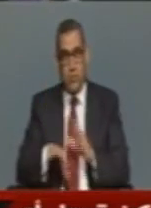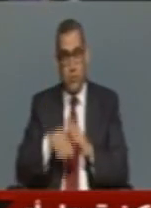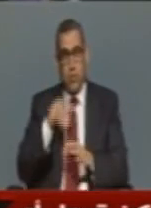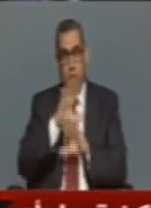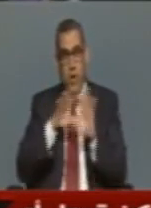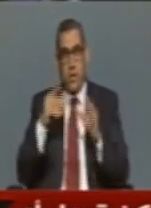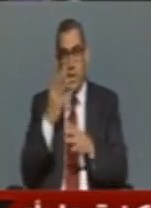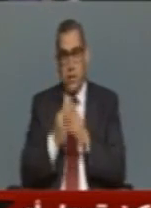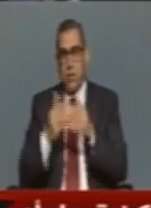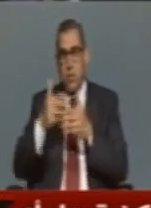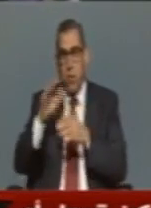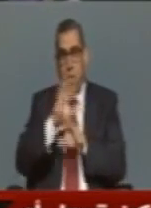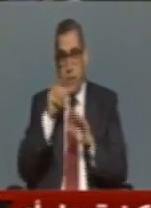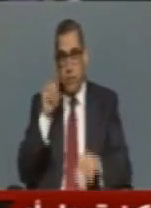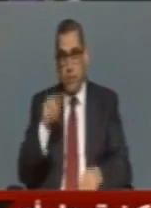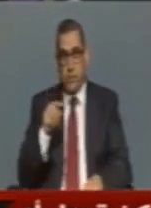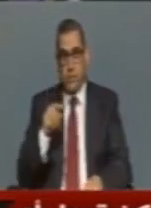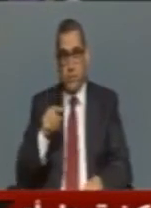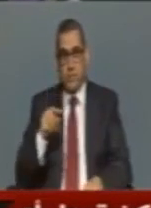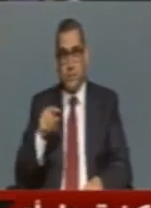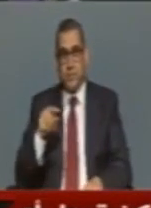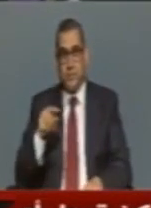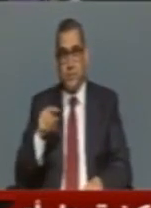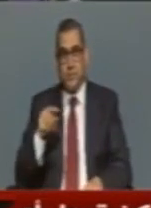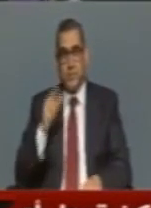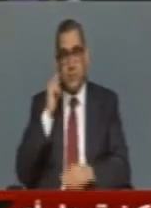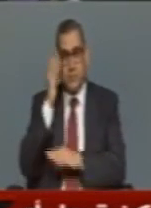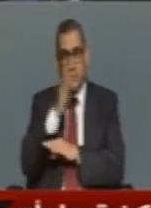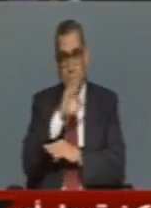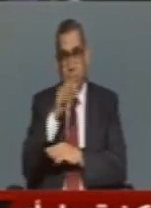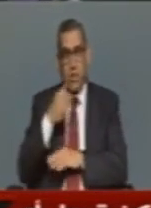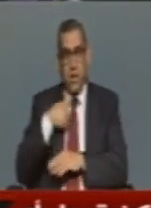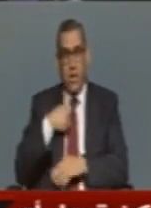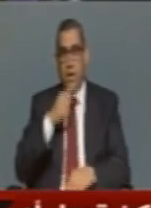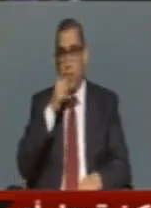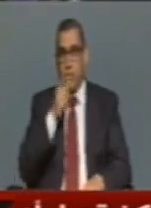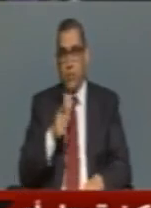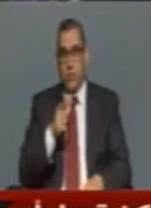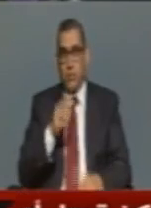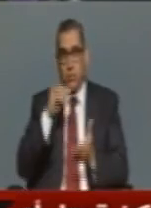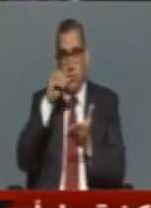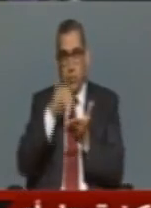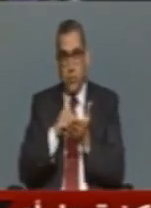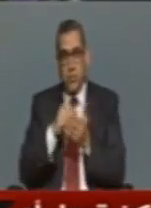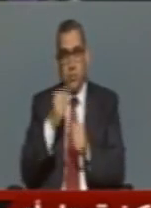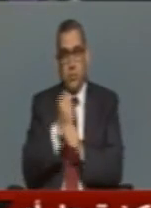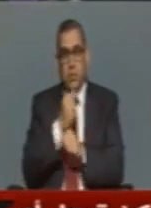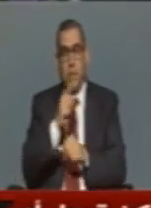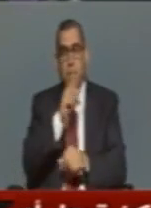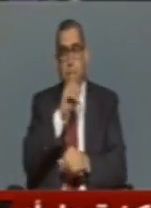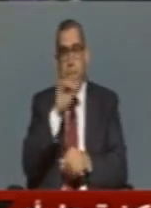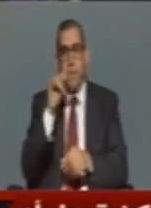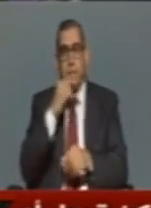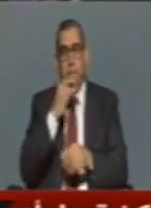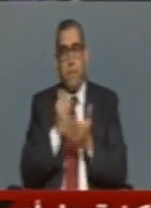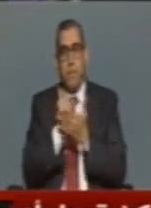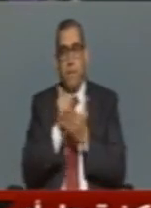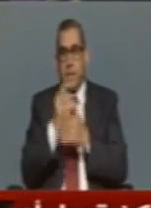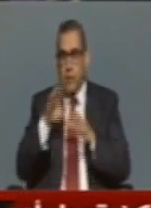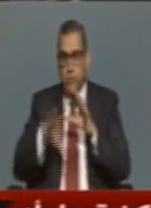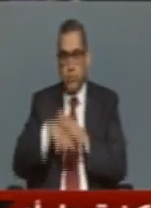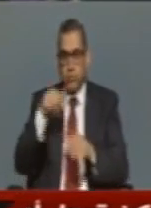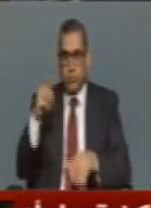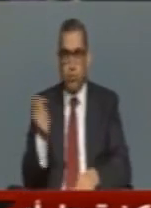والكلام اللي بيتحط في الدراسه بتاعتكم نتكلم ان احنا نبدا في البيت مدرسه دول احنا في شهر